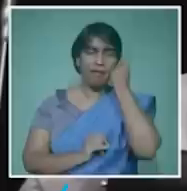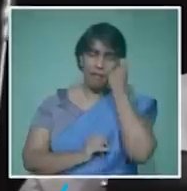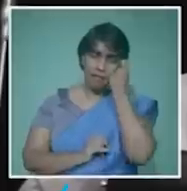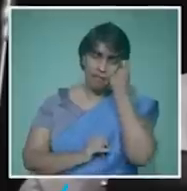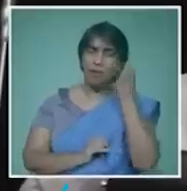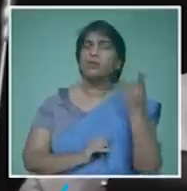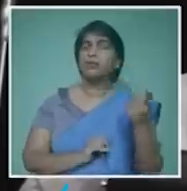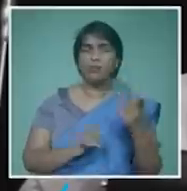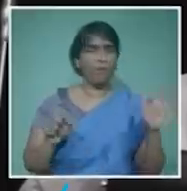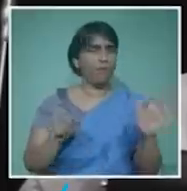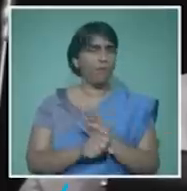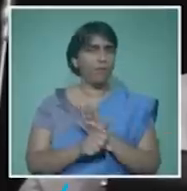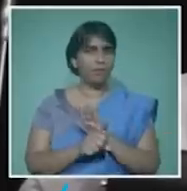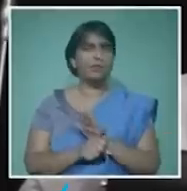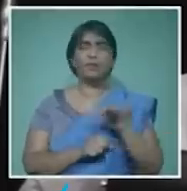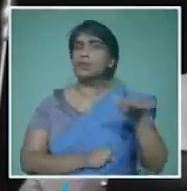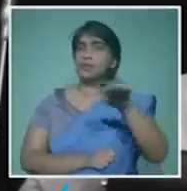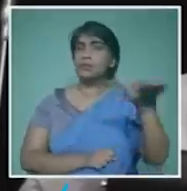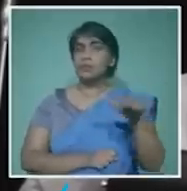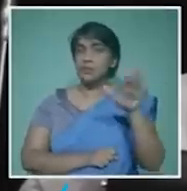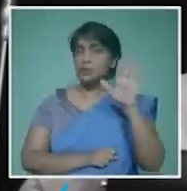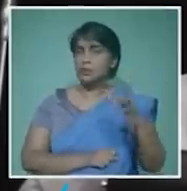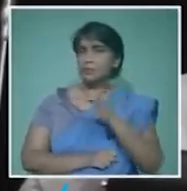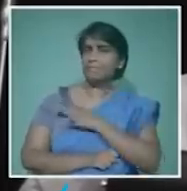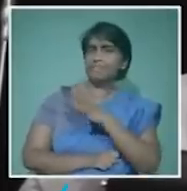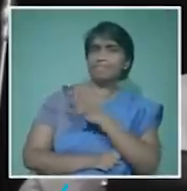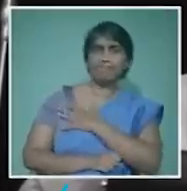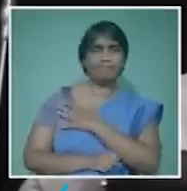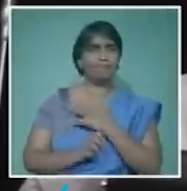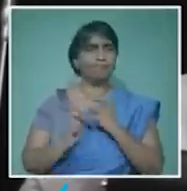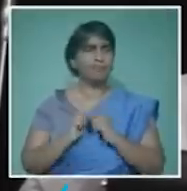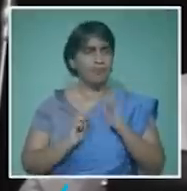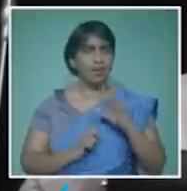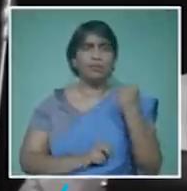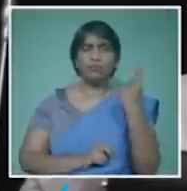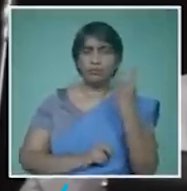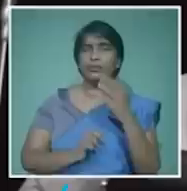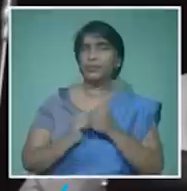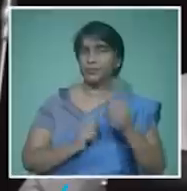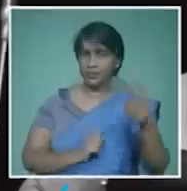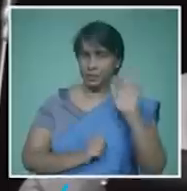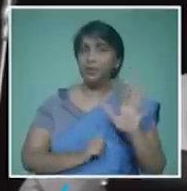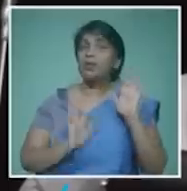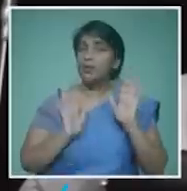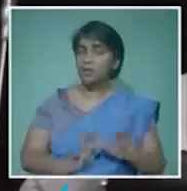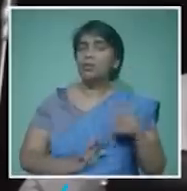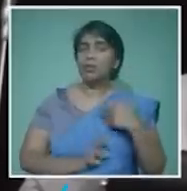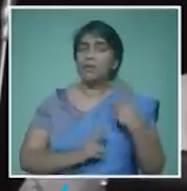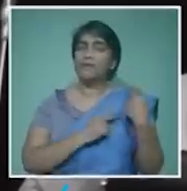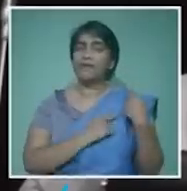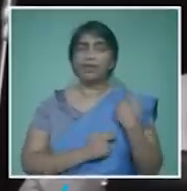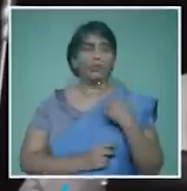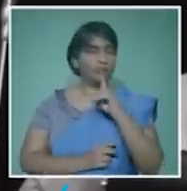වලින් පිරුණු සමාජය කෙරෙහි වෛරයෙන් පෙළෙන කීප දෙනෙක් මේ කටයුතු කරගෙන යනවා. හැබැයි අපි